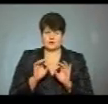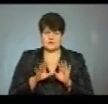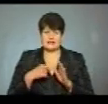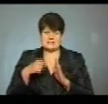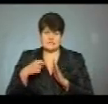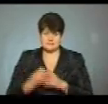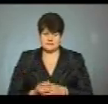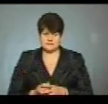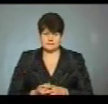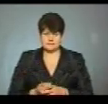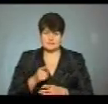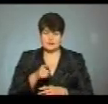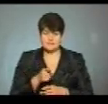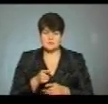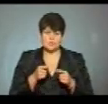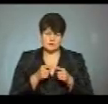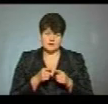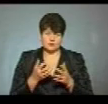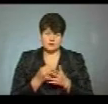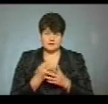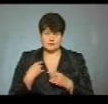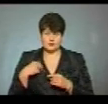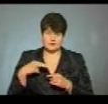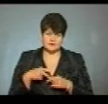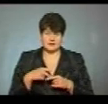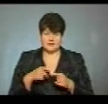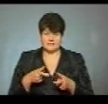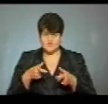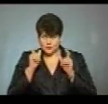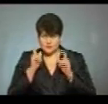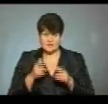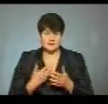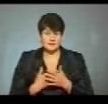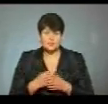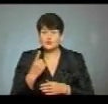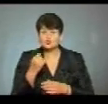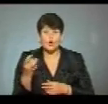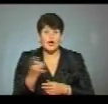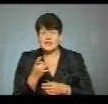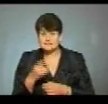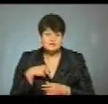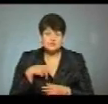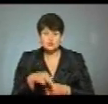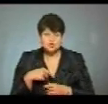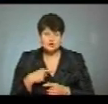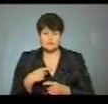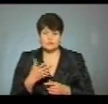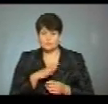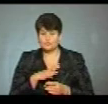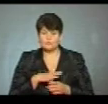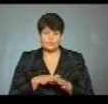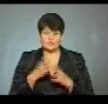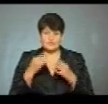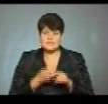сцен. Там за кута, виходить, і треба було йти, і так от вдіти окуляри. Я разів 100 виходив, може, десь у нас цілий день був знімальний. Це